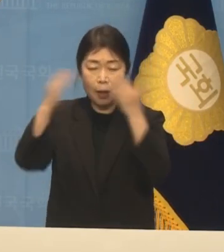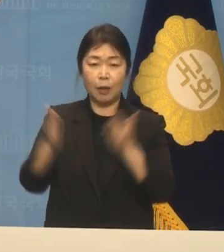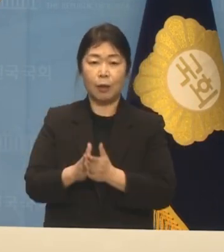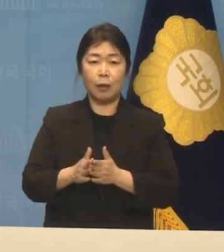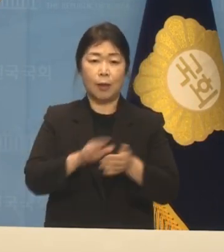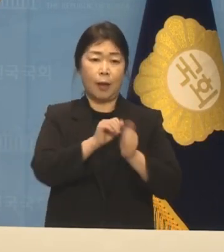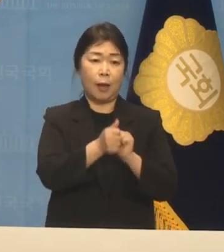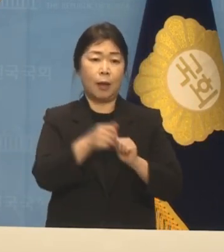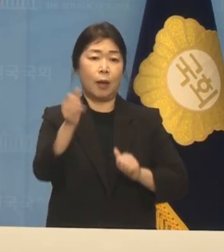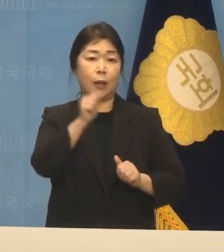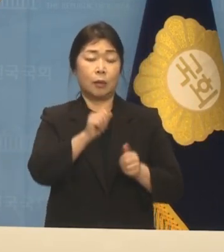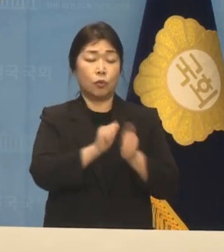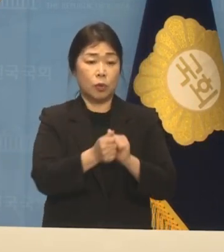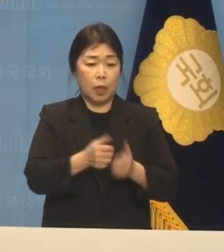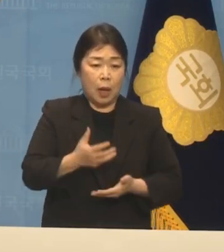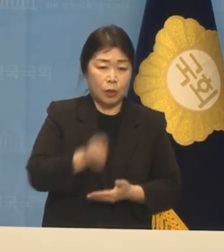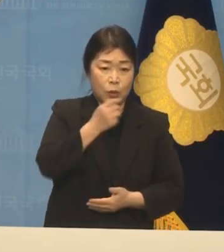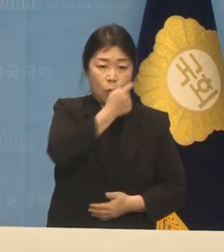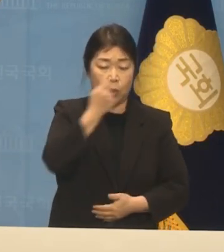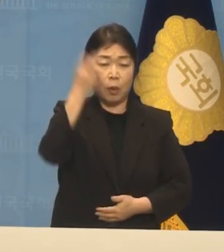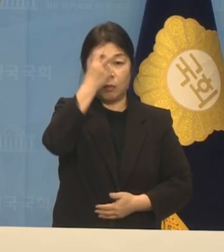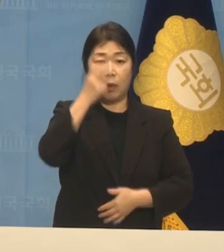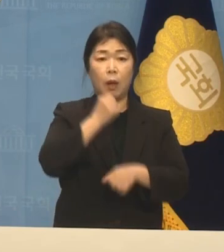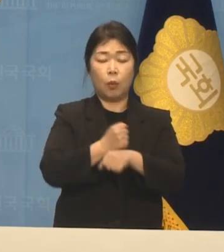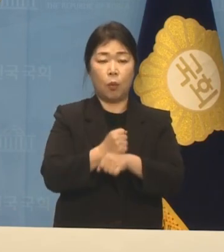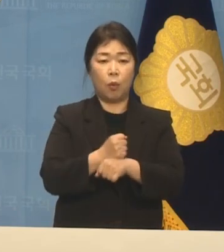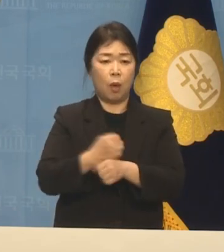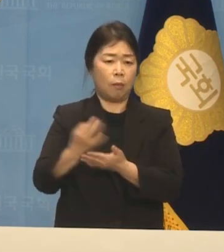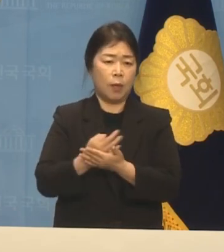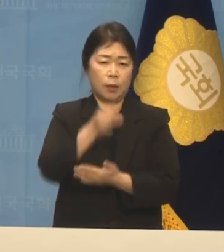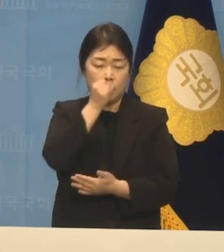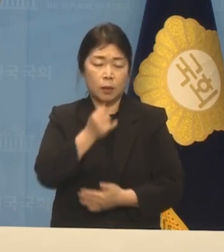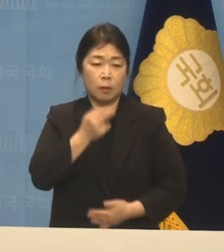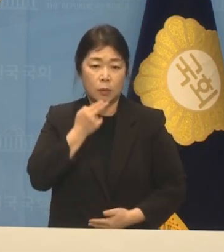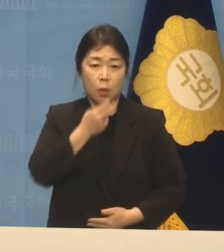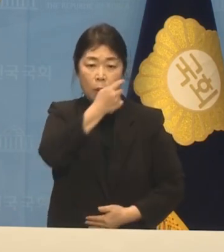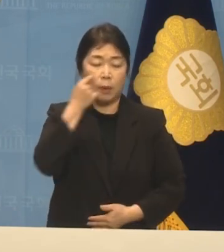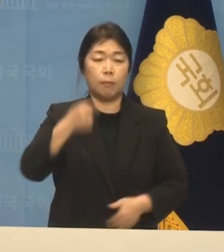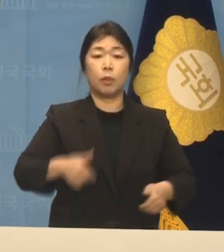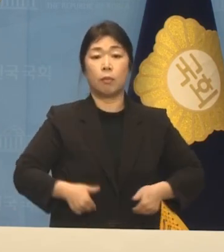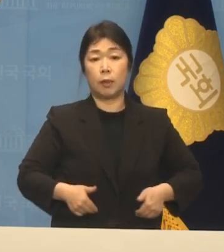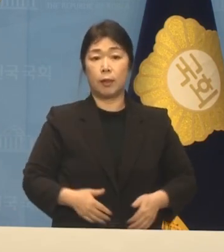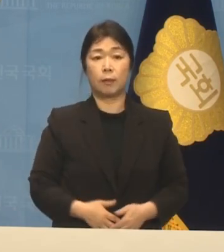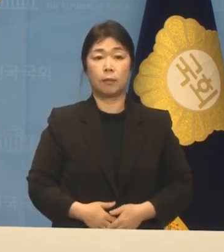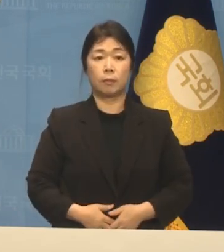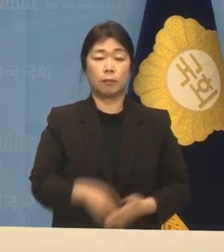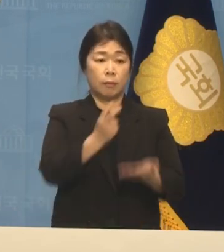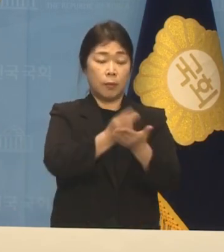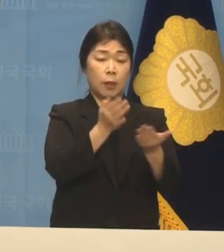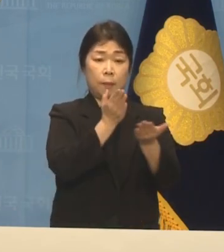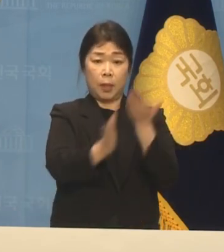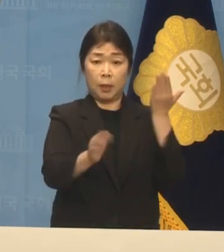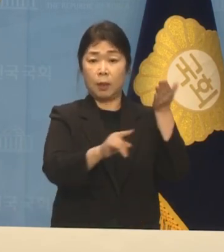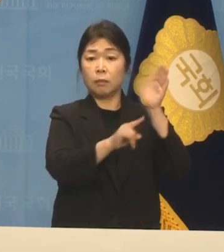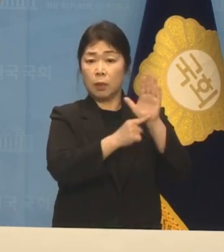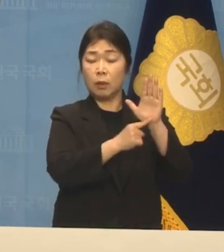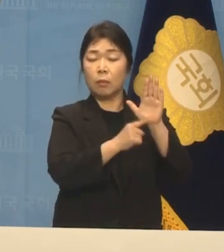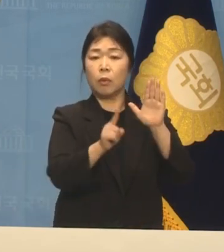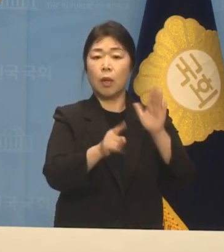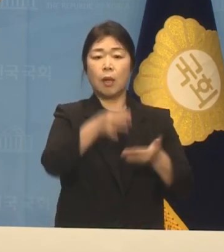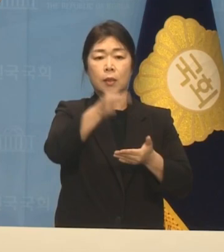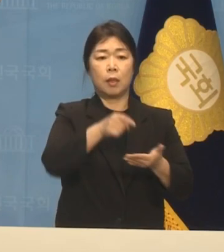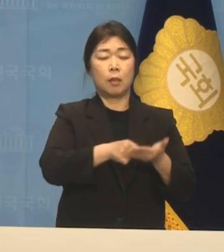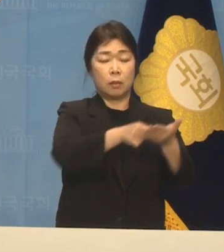보유 현황을 조사해서 시세 차익을 보고 있는지 확인해야 할 것입니다. 이해 충돌 공약을